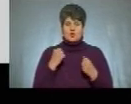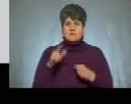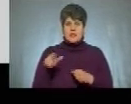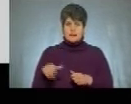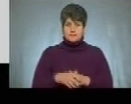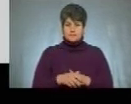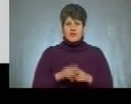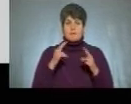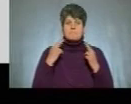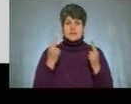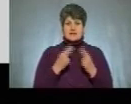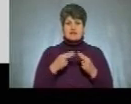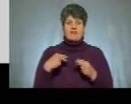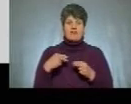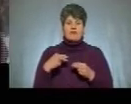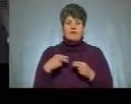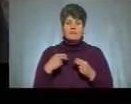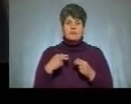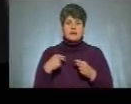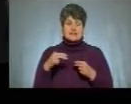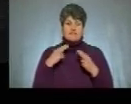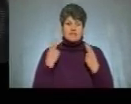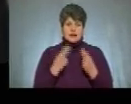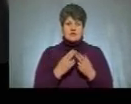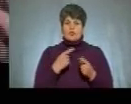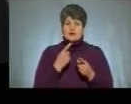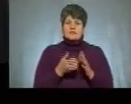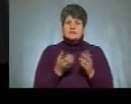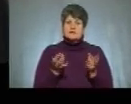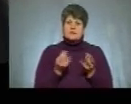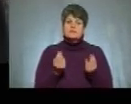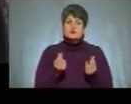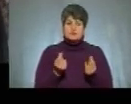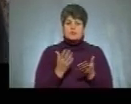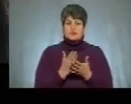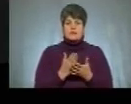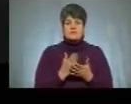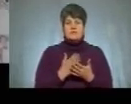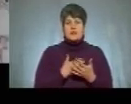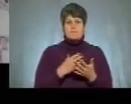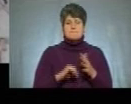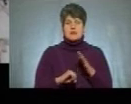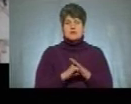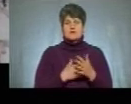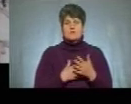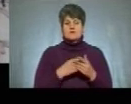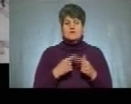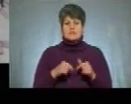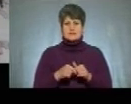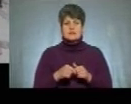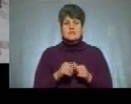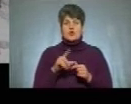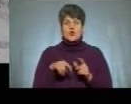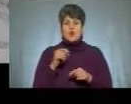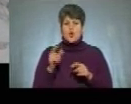Президент Федерації біатлону Віктор Щур каже, база потребує фінансування. Вона перебуває на балансі громадської організації «Колос». Три роки її не